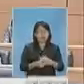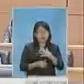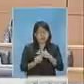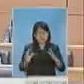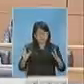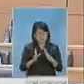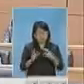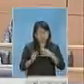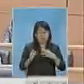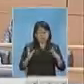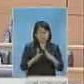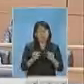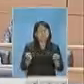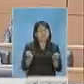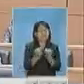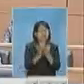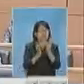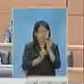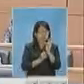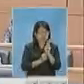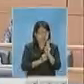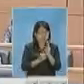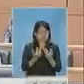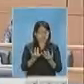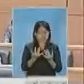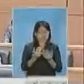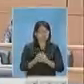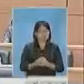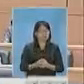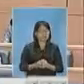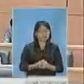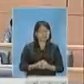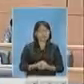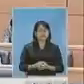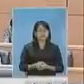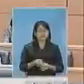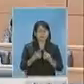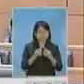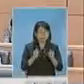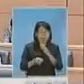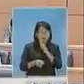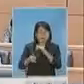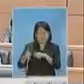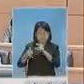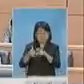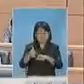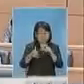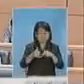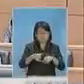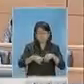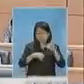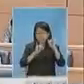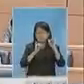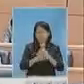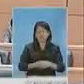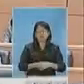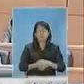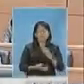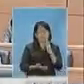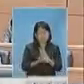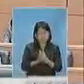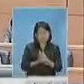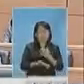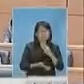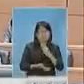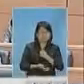เดี๋ยวก็มีวันระเบิดรออยู่ไม่ไกล่ะครับแต่ถ้าทุกคนละวางถอยกันบ้าง